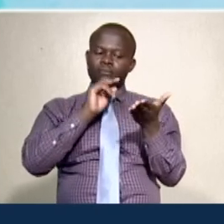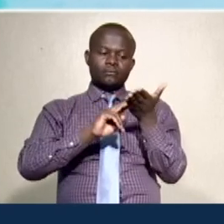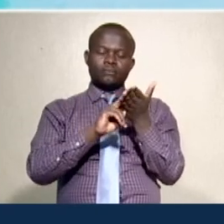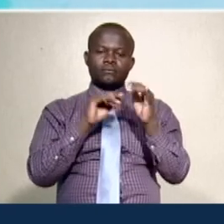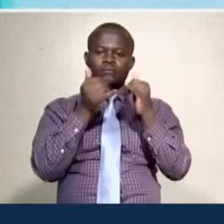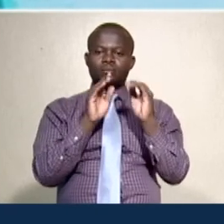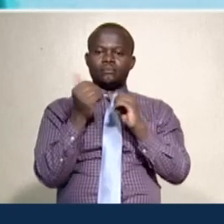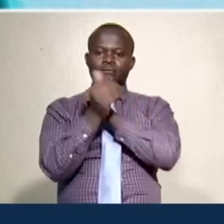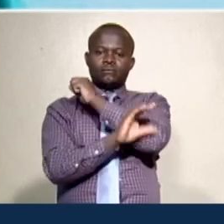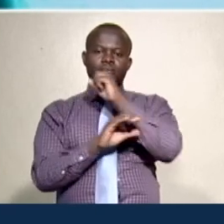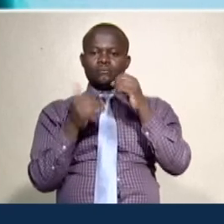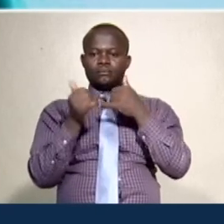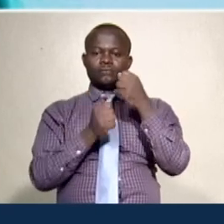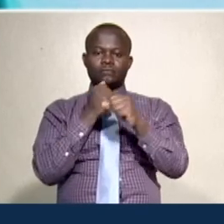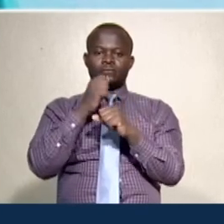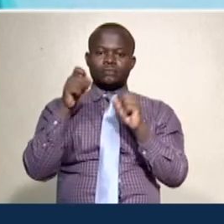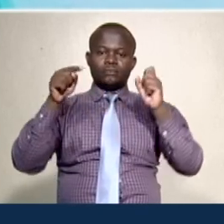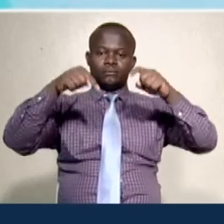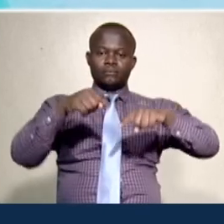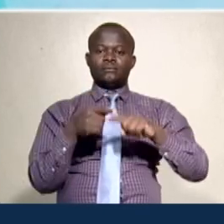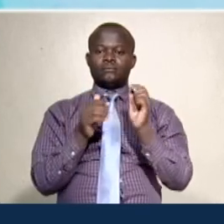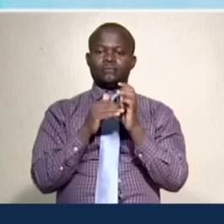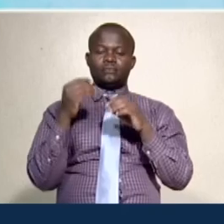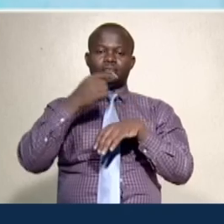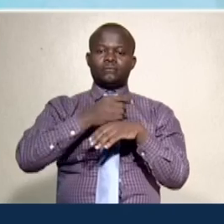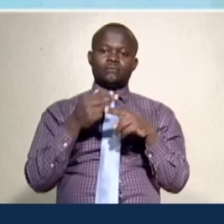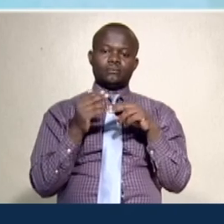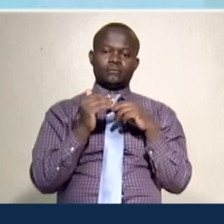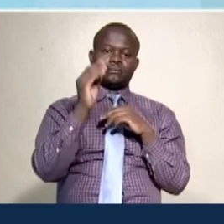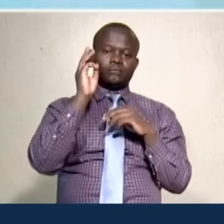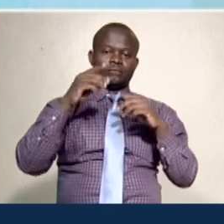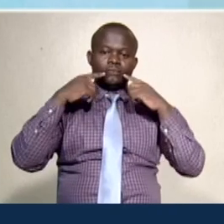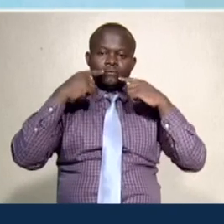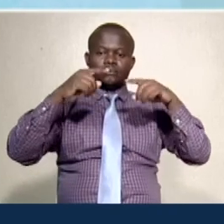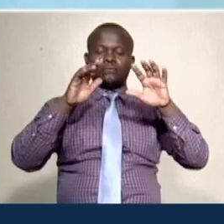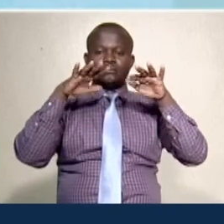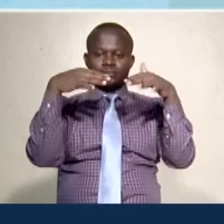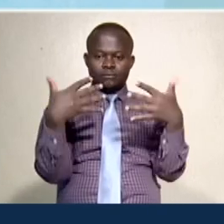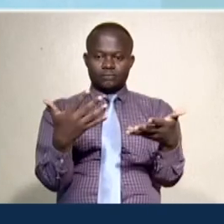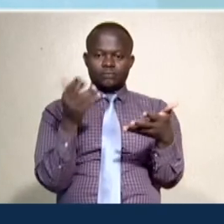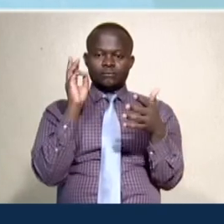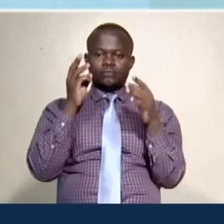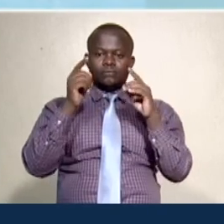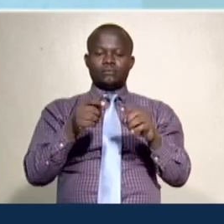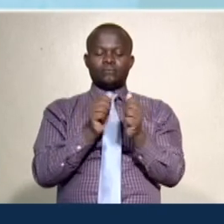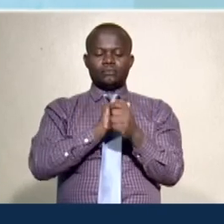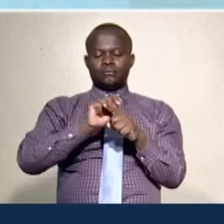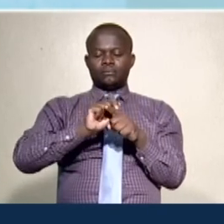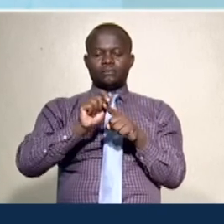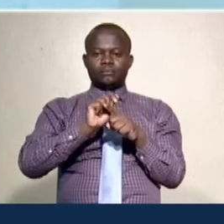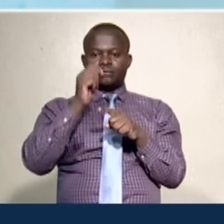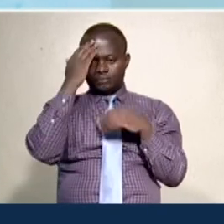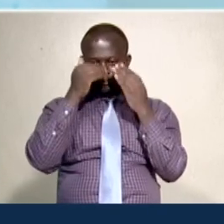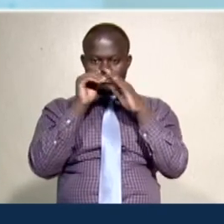abakinnyi b'abanyamahanga, ariko uyu mwaka biravugwa ko bagomba kuza, ndetse mu minsi iri imbere bagomba no gutangazwa uko bazaza n'umutoza uzabatoza,